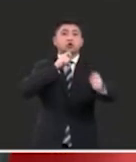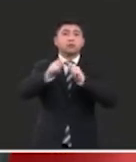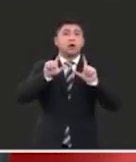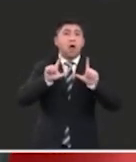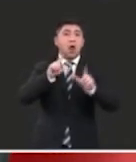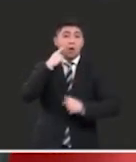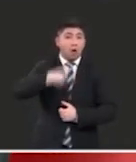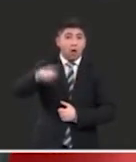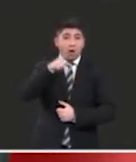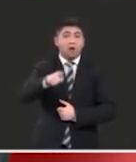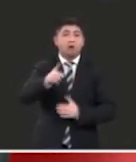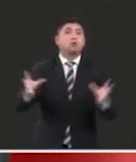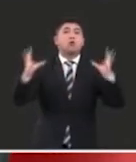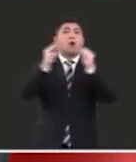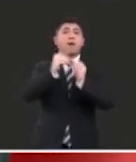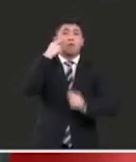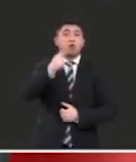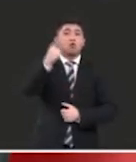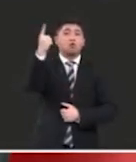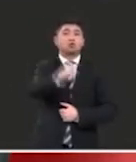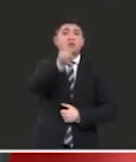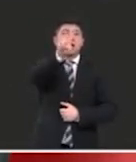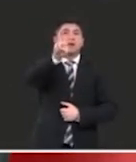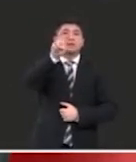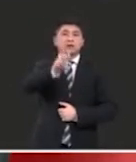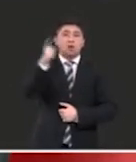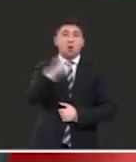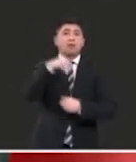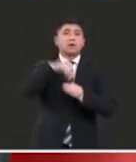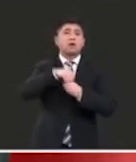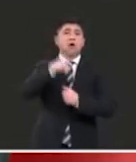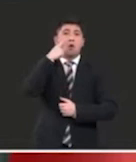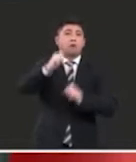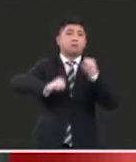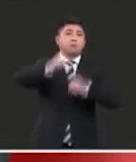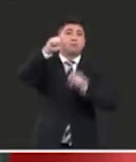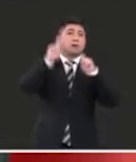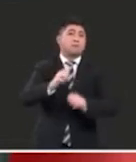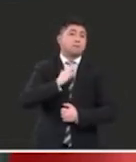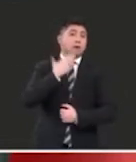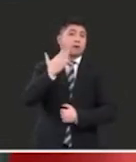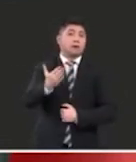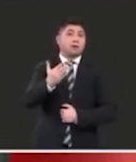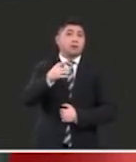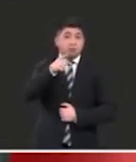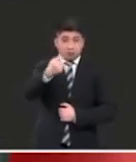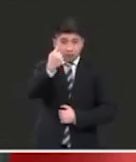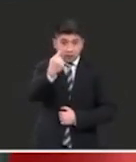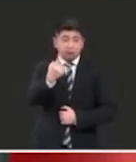olarak toplamda %28 oranında bir artış yapıldı. Bununla